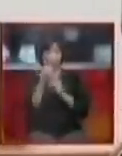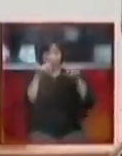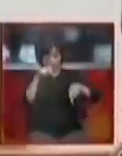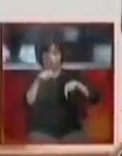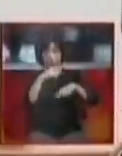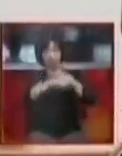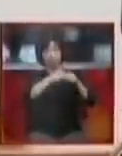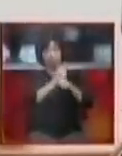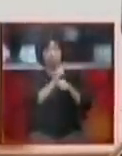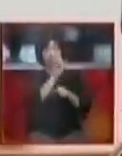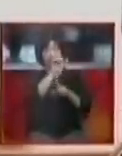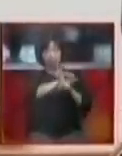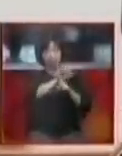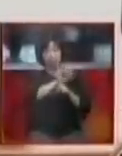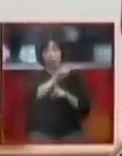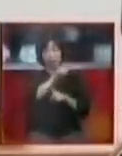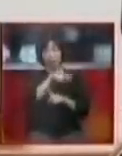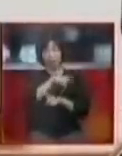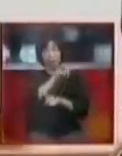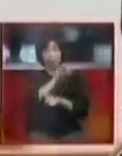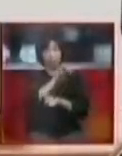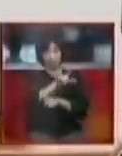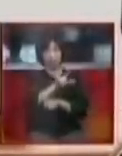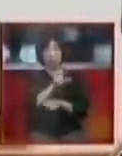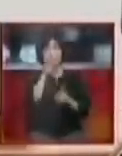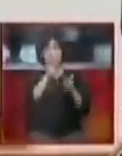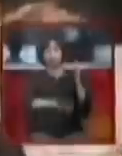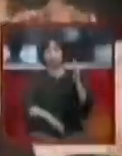taon sa buwan rin ng Abril.